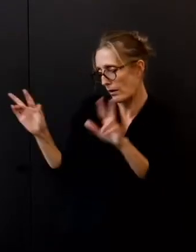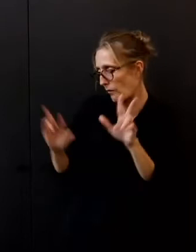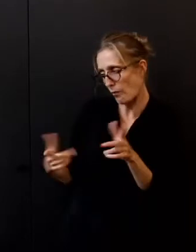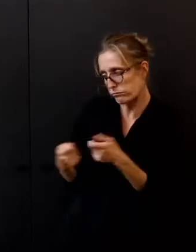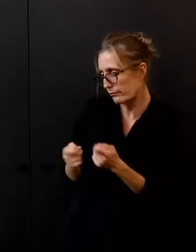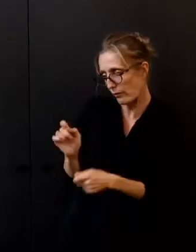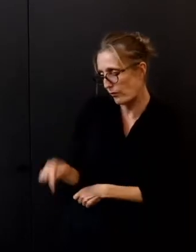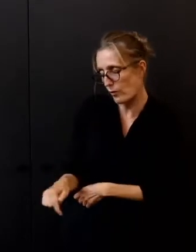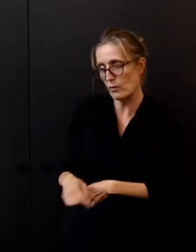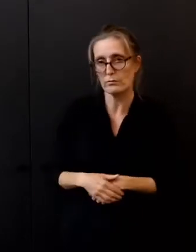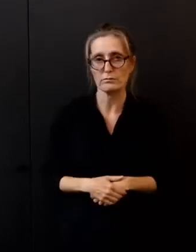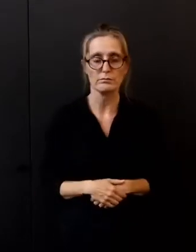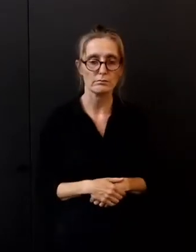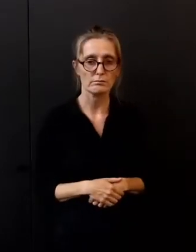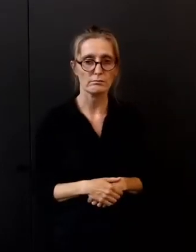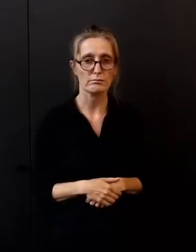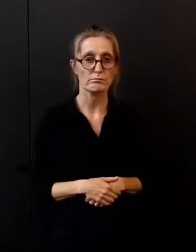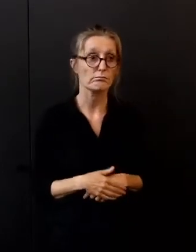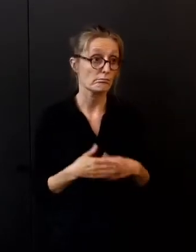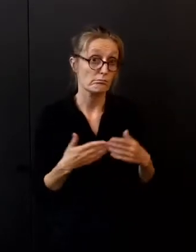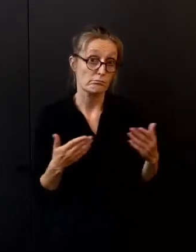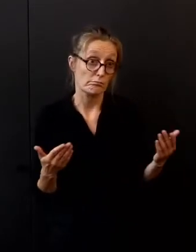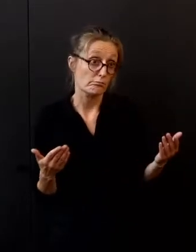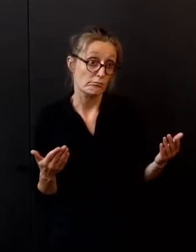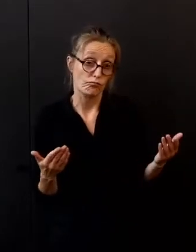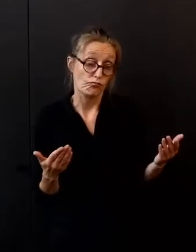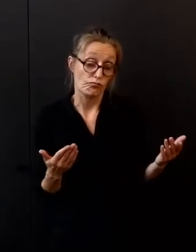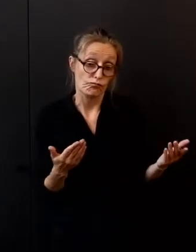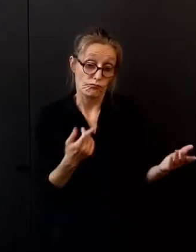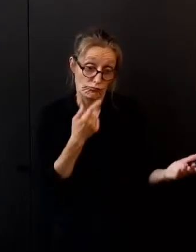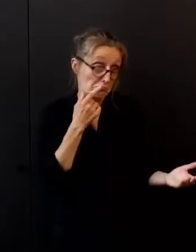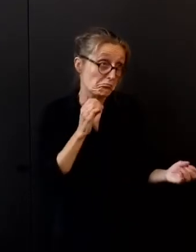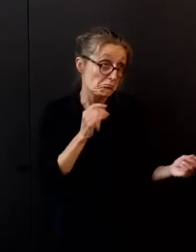l'informatique. Donc, ça s'est fait...